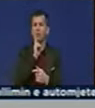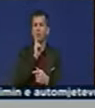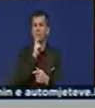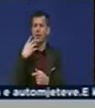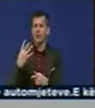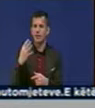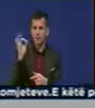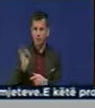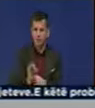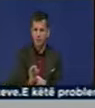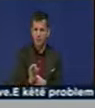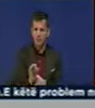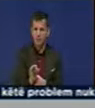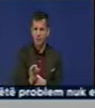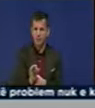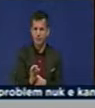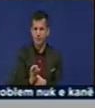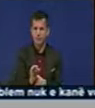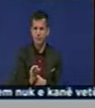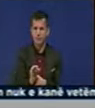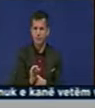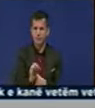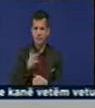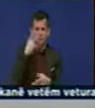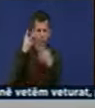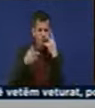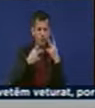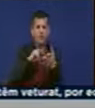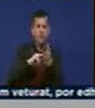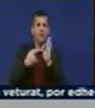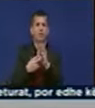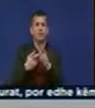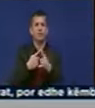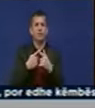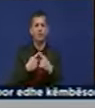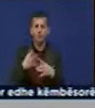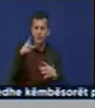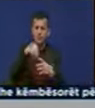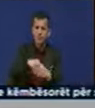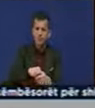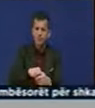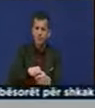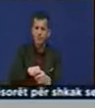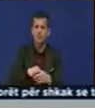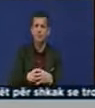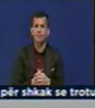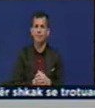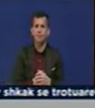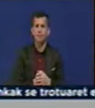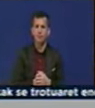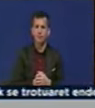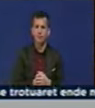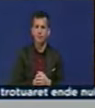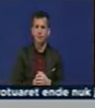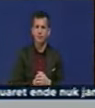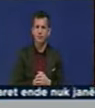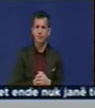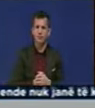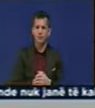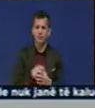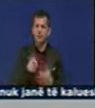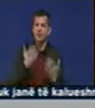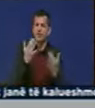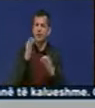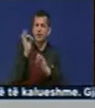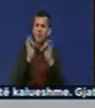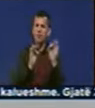40% të pozitave në një listë partijake ose në një organ vendimmarrës. Ky lloj kuotash ndërton